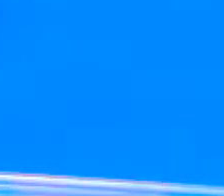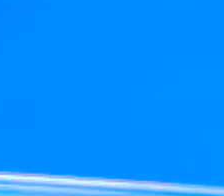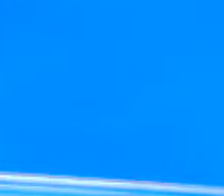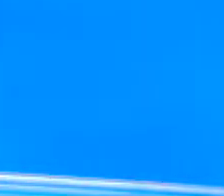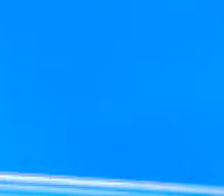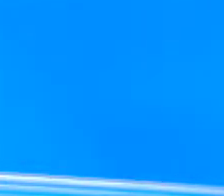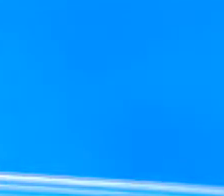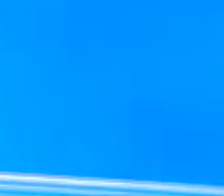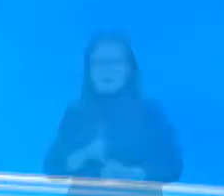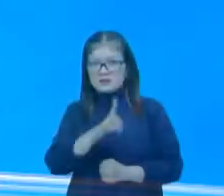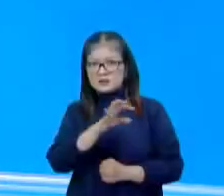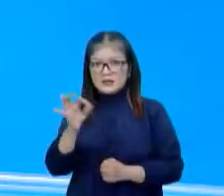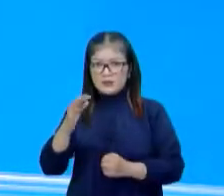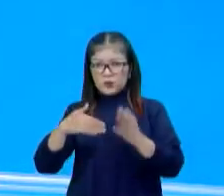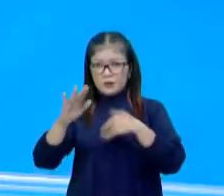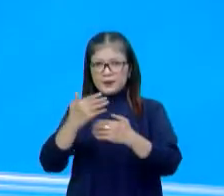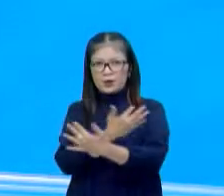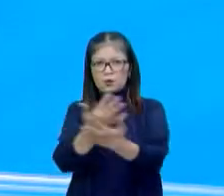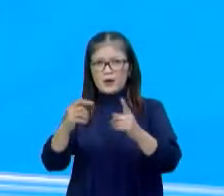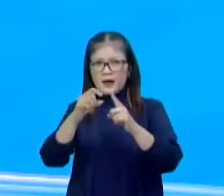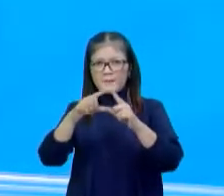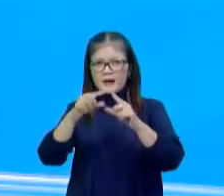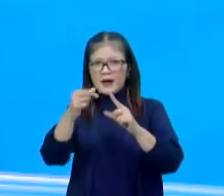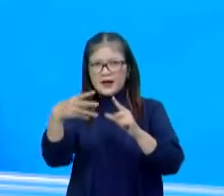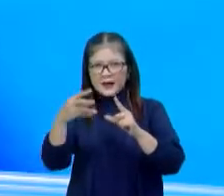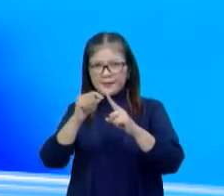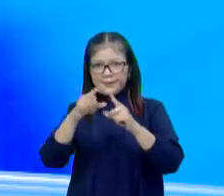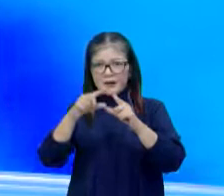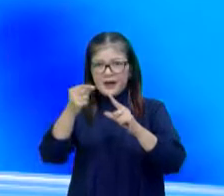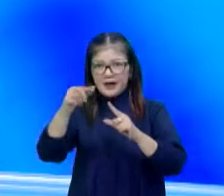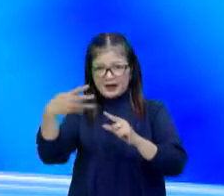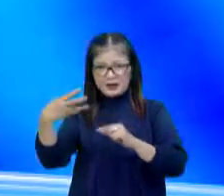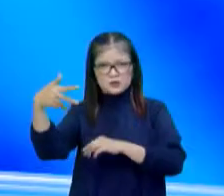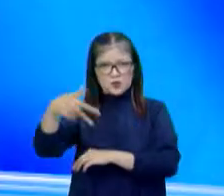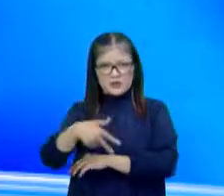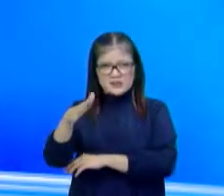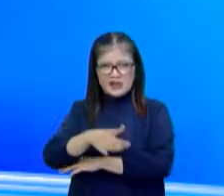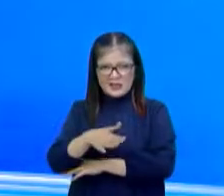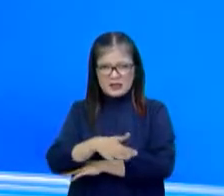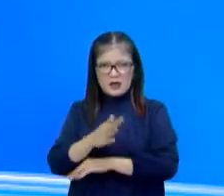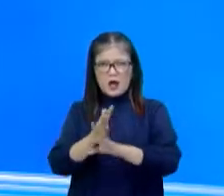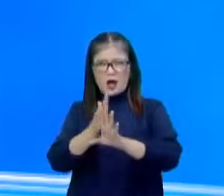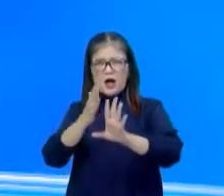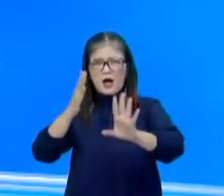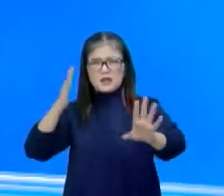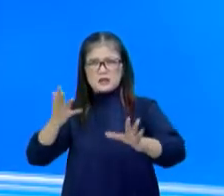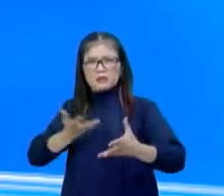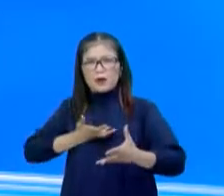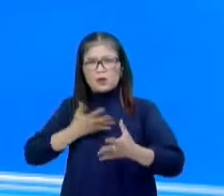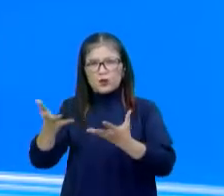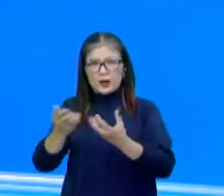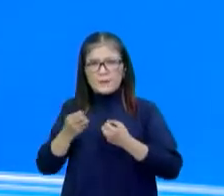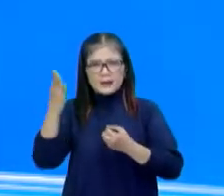Kembali bersama kami, ribuan warga Parepare, Sulawesi Selatan antre panjang demi mendapatkan minyak goreng curah yang disalurkan